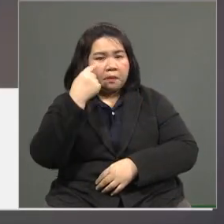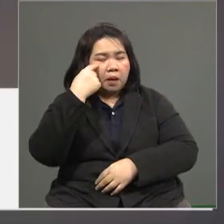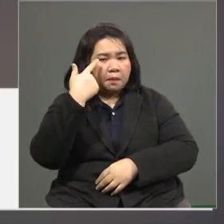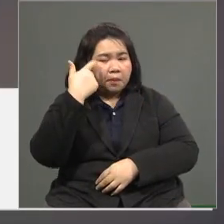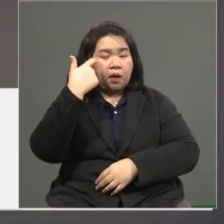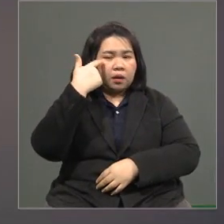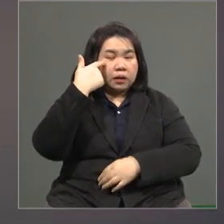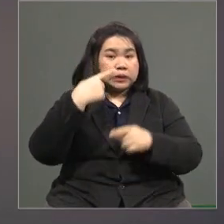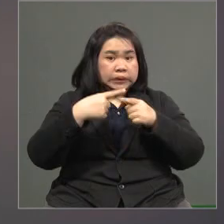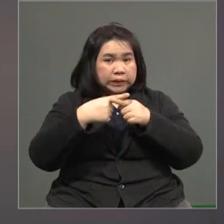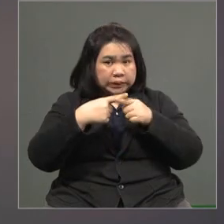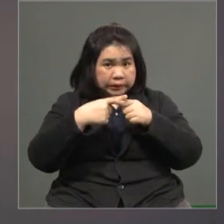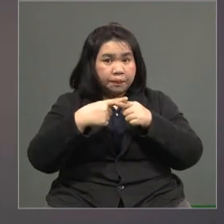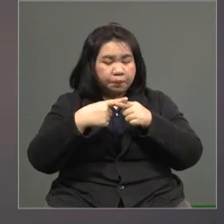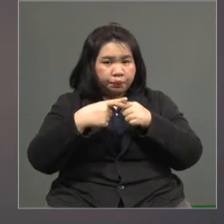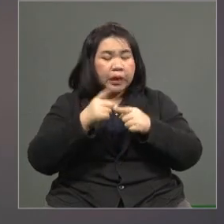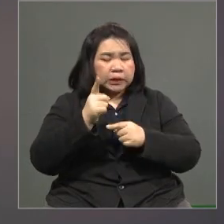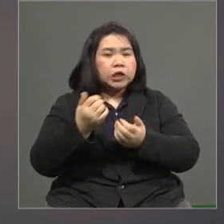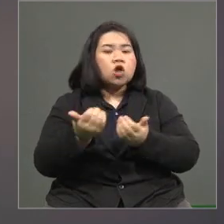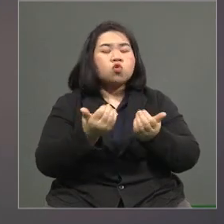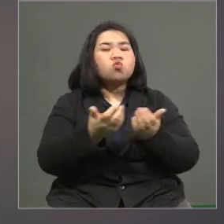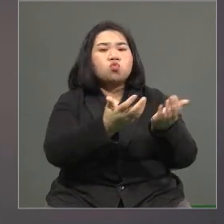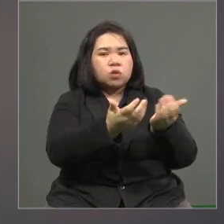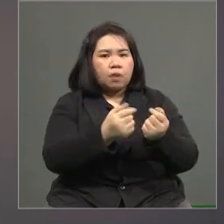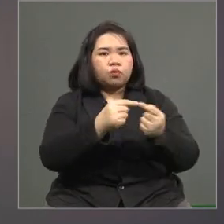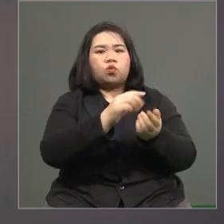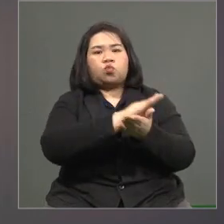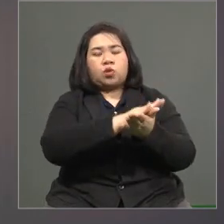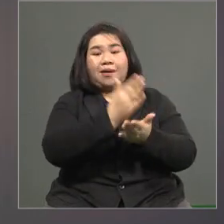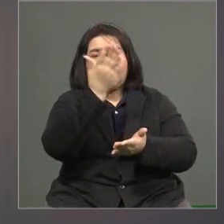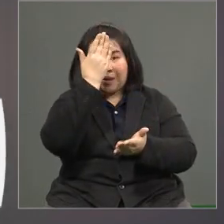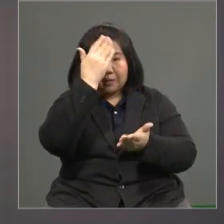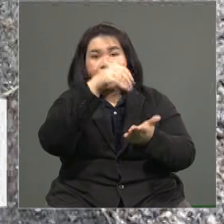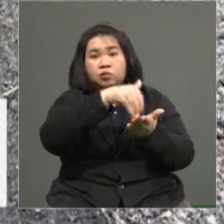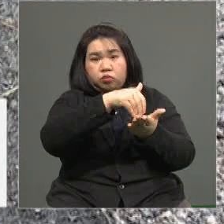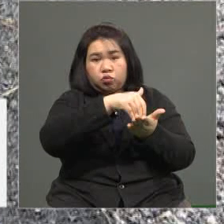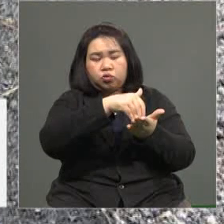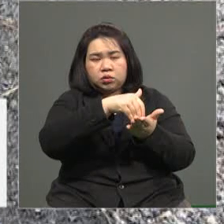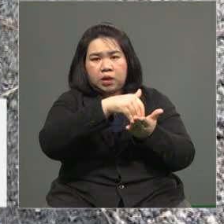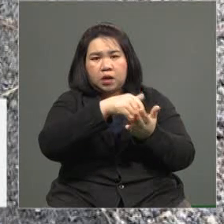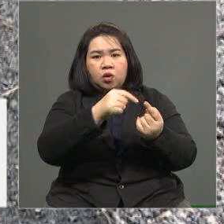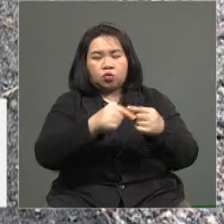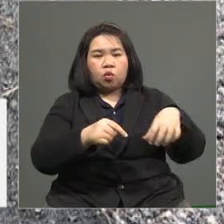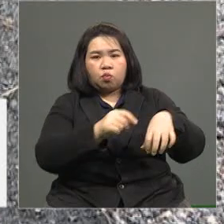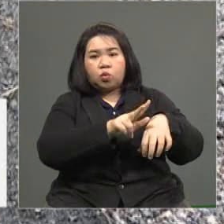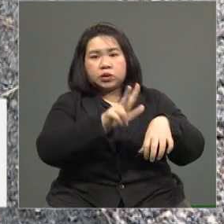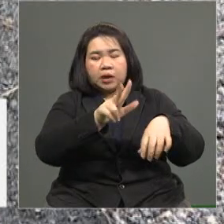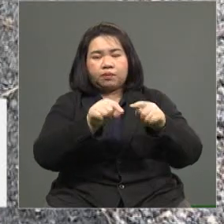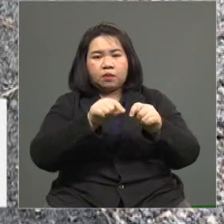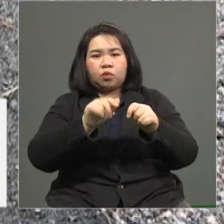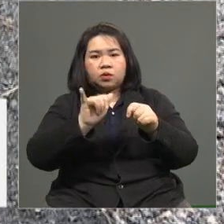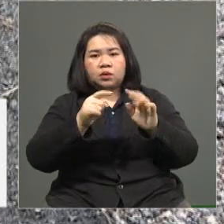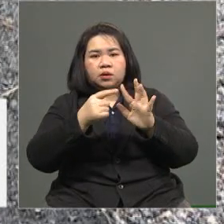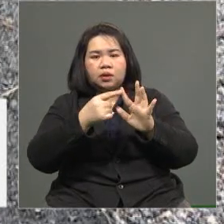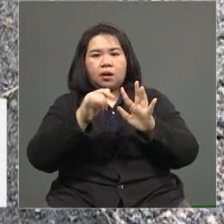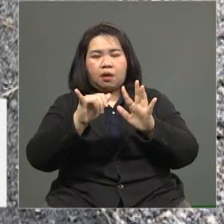บาดเจ็บขณะที่ไปรอรับลูกนะครับกลับจากโรงเรียนบริเวณหน้าหน่วยหน้ารักษาการที่หมู่3ตำบลบาโรอำเภอยะหาจังหวัด